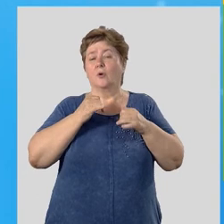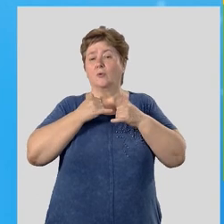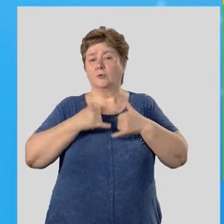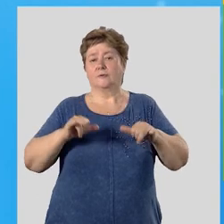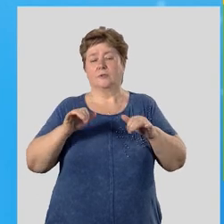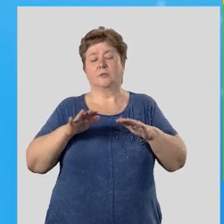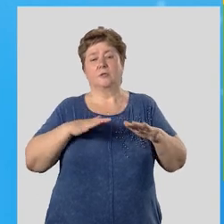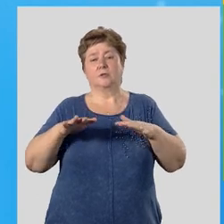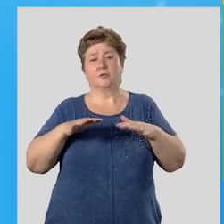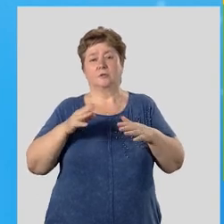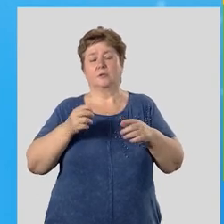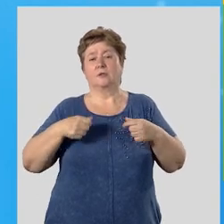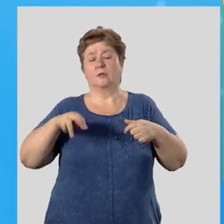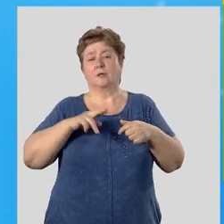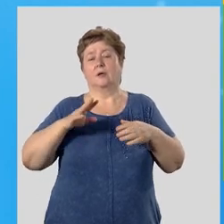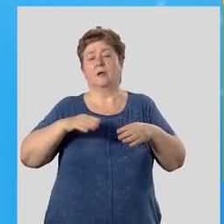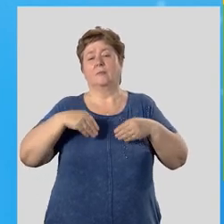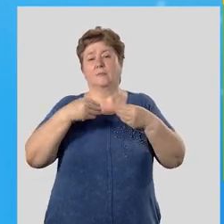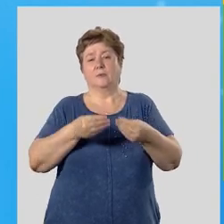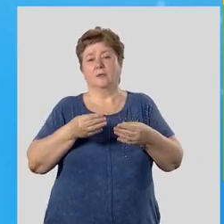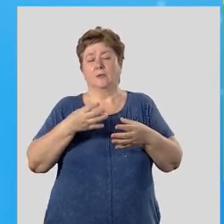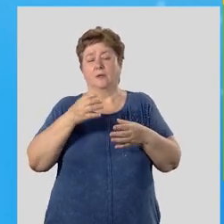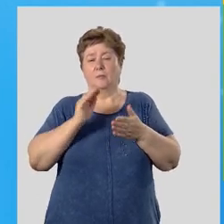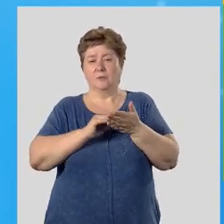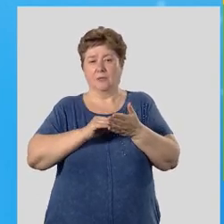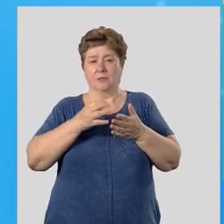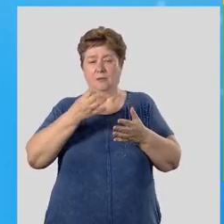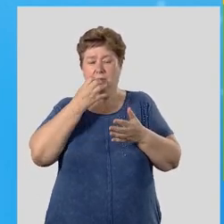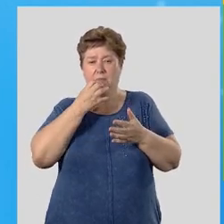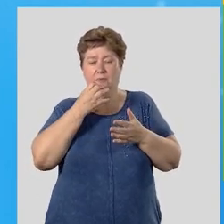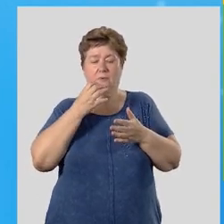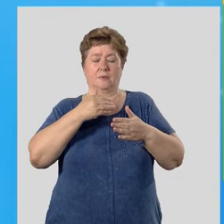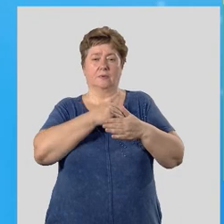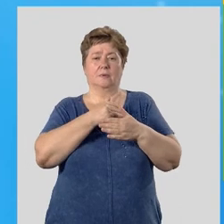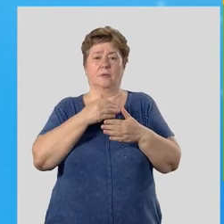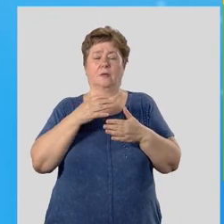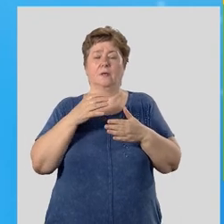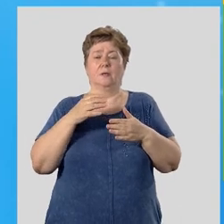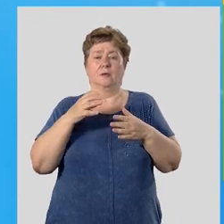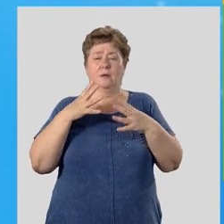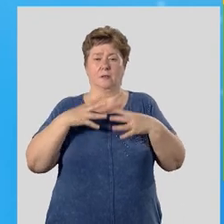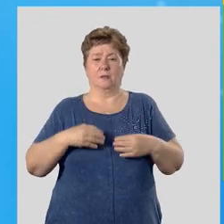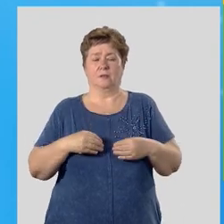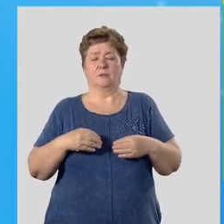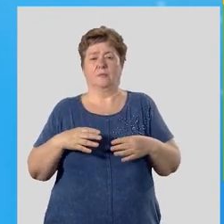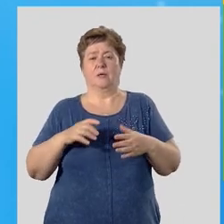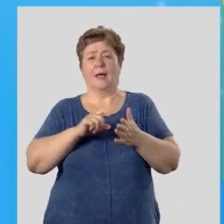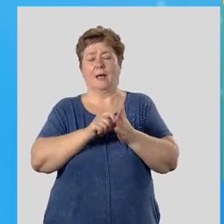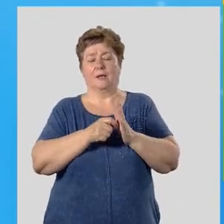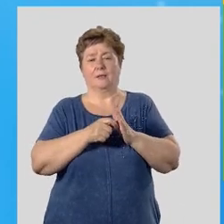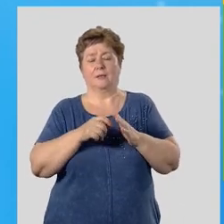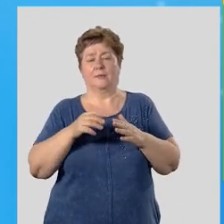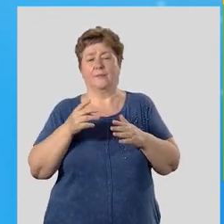жидкостью для обеспечения постоянной температуры клетки и организма. При испарении